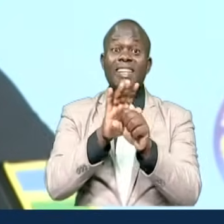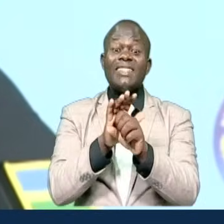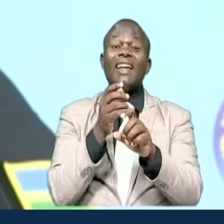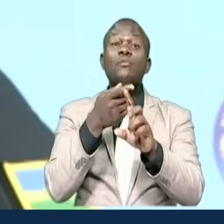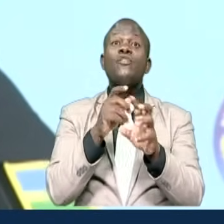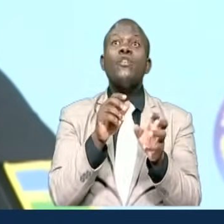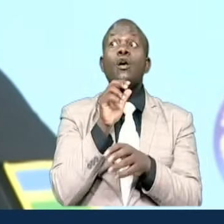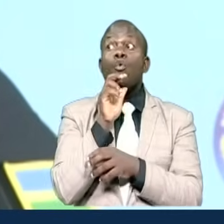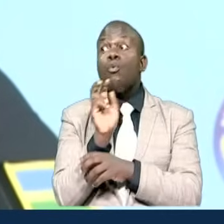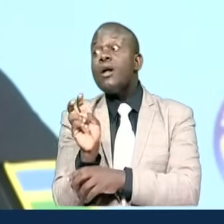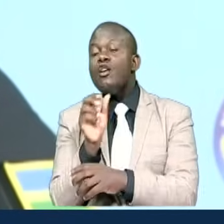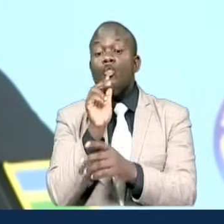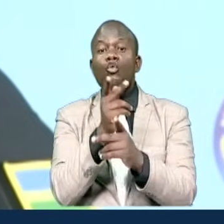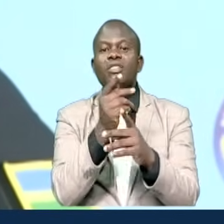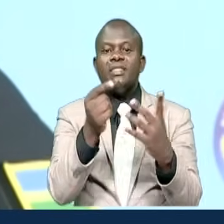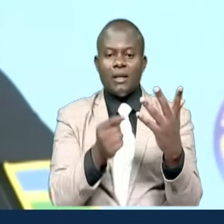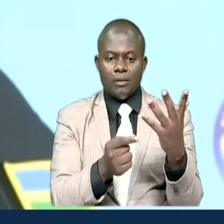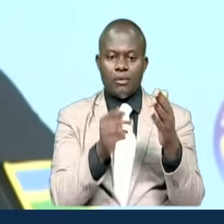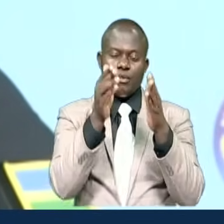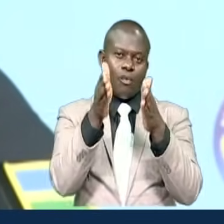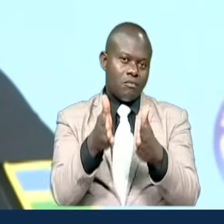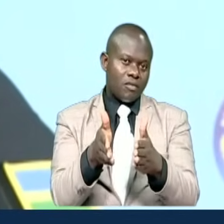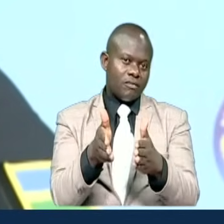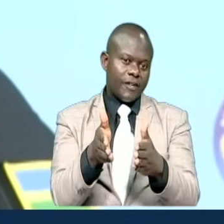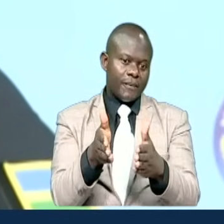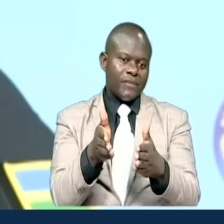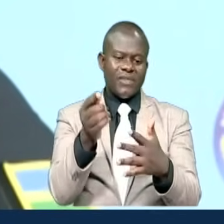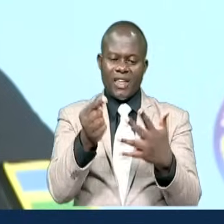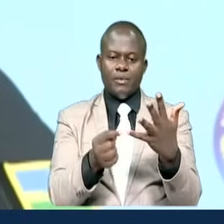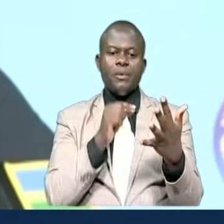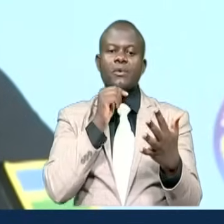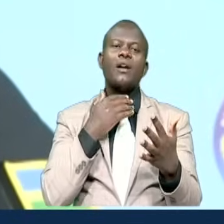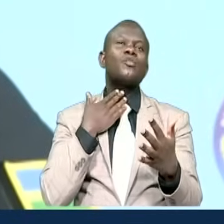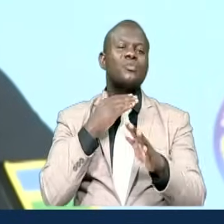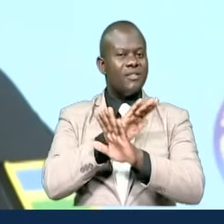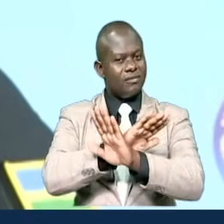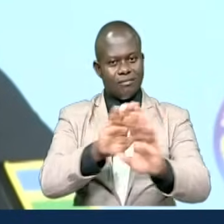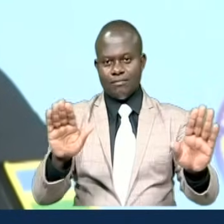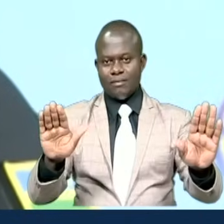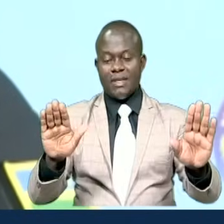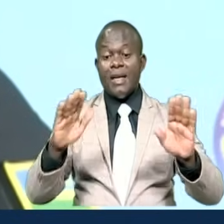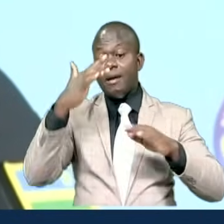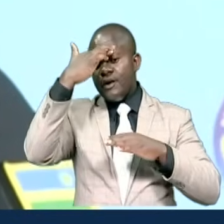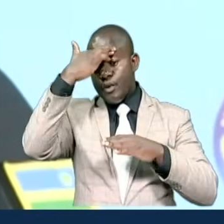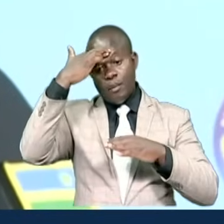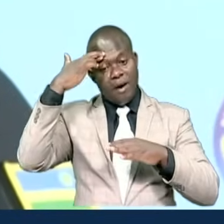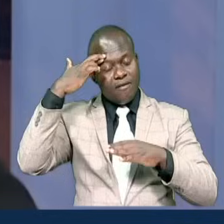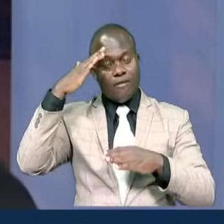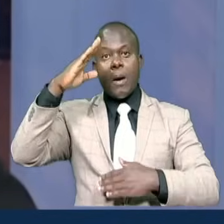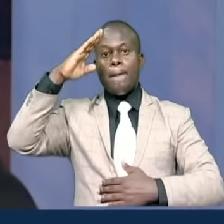burangare no kutitaho kwa muntu ibyo rwose ntitubyifuza ariyo mpamvu